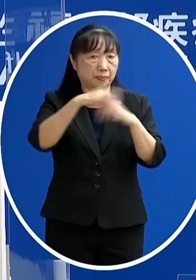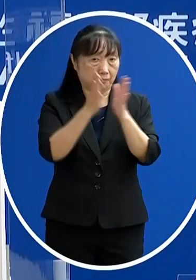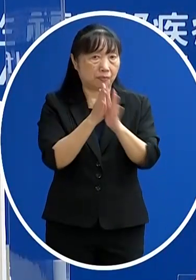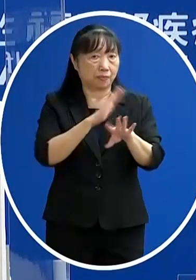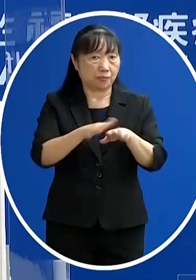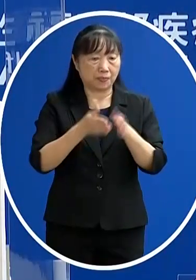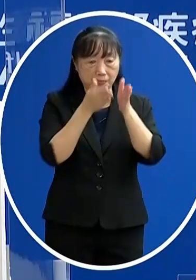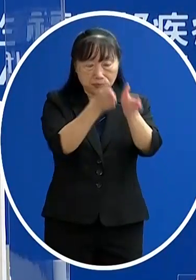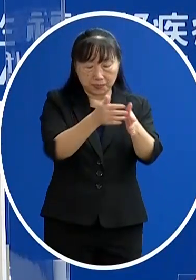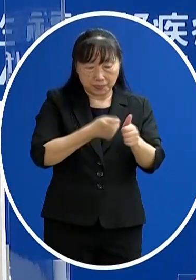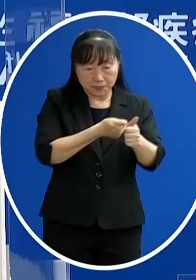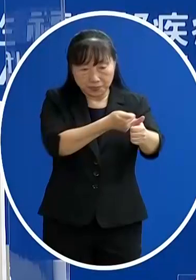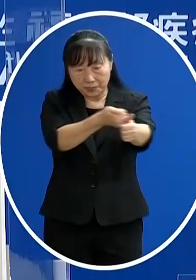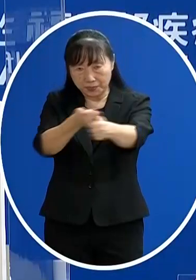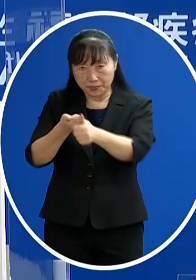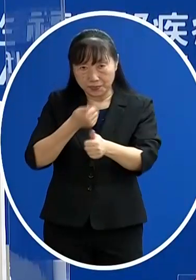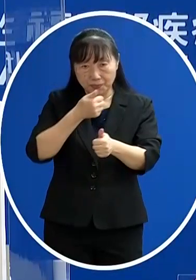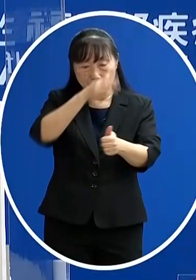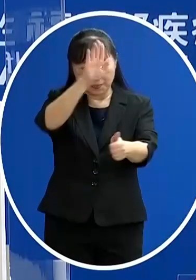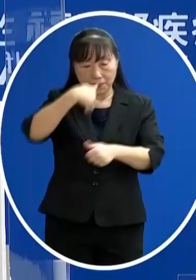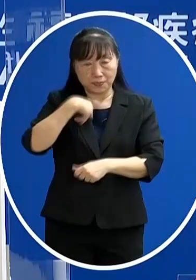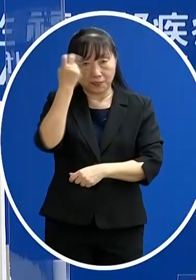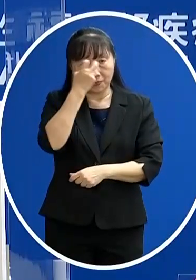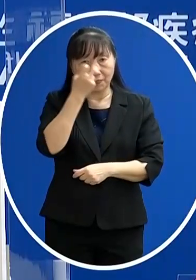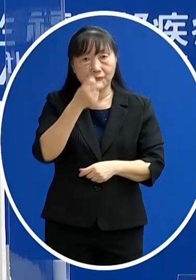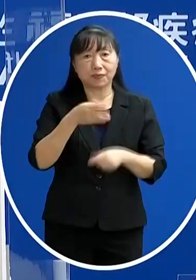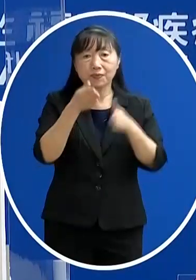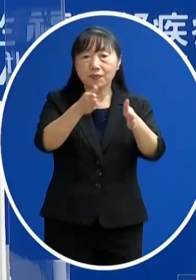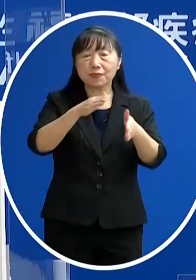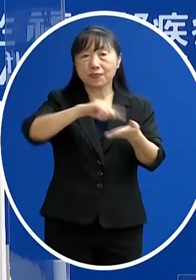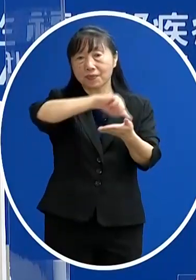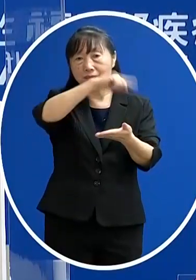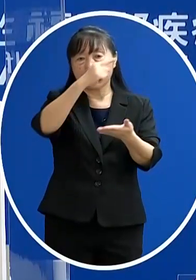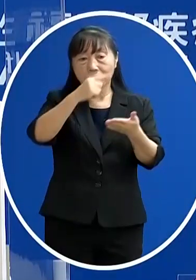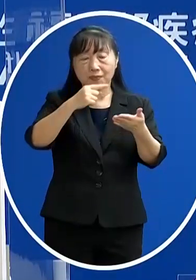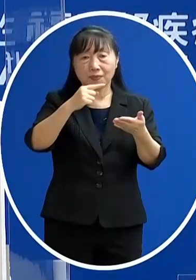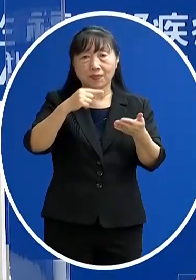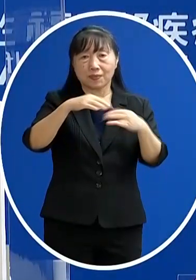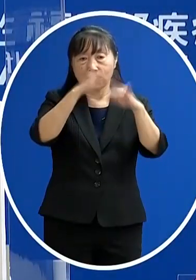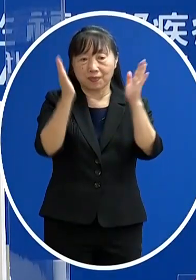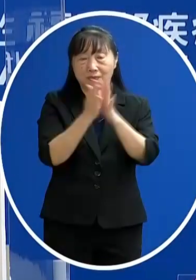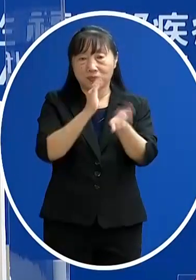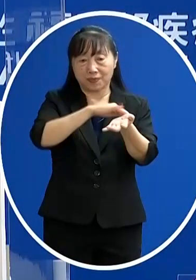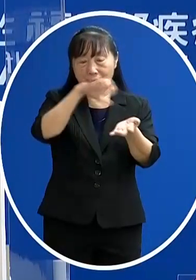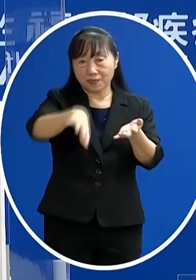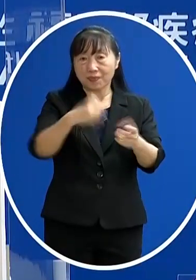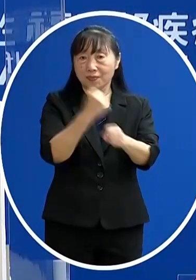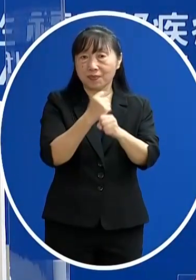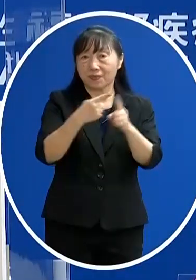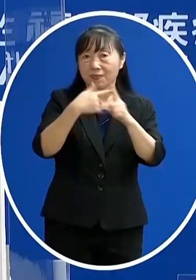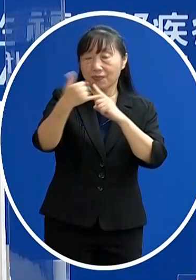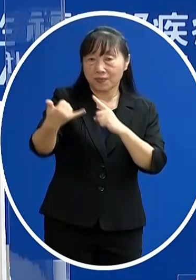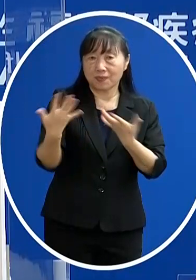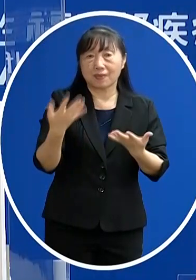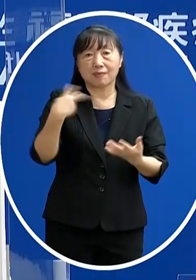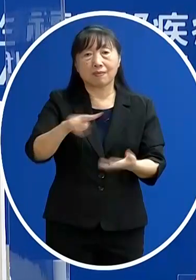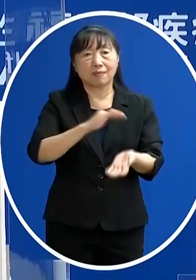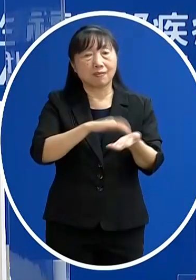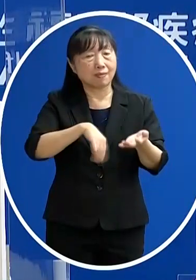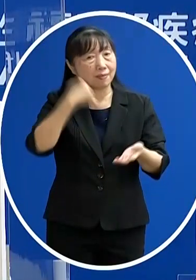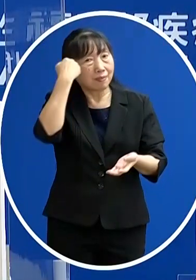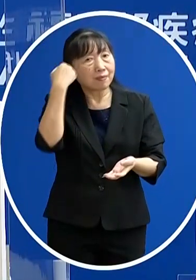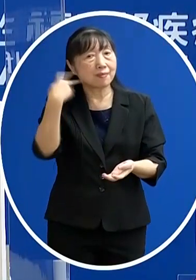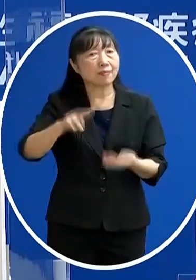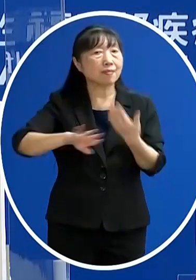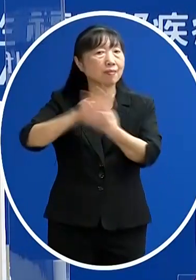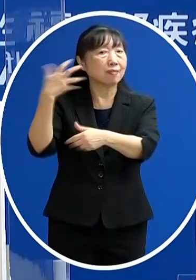裁剪。那针对全院的就是的工作人员及住院的病人，含外包看护